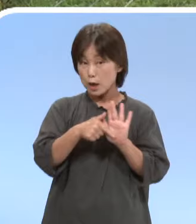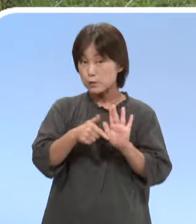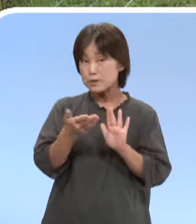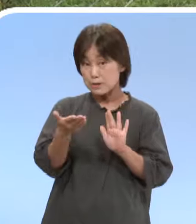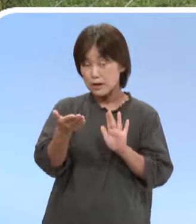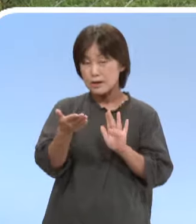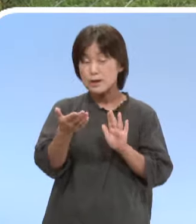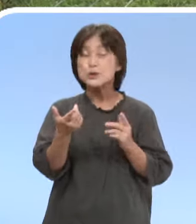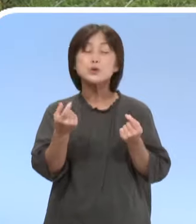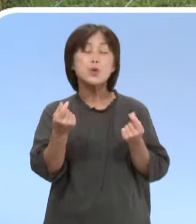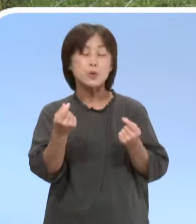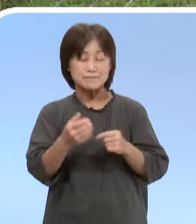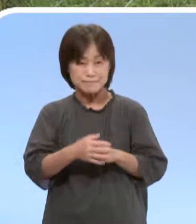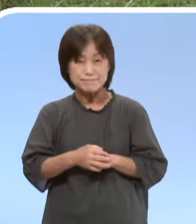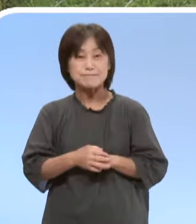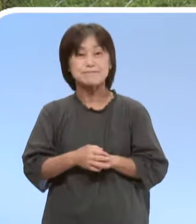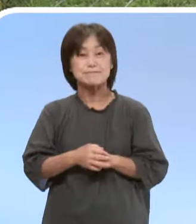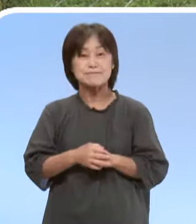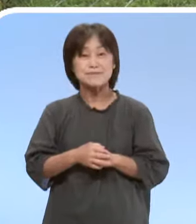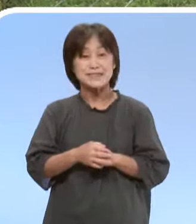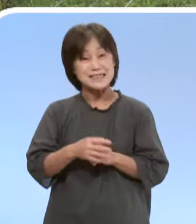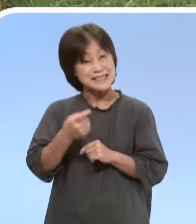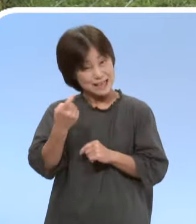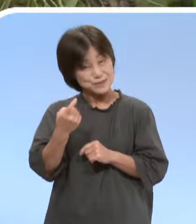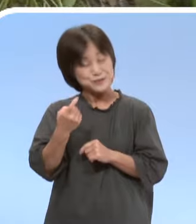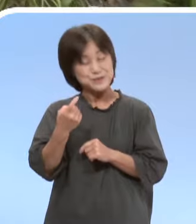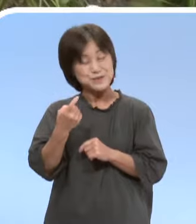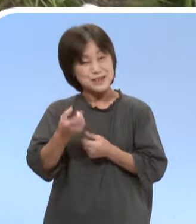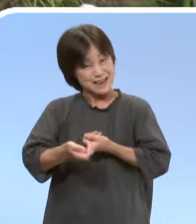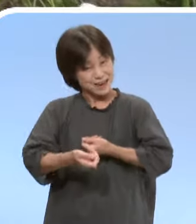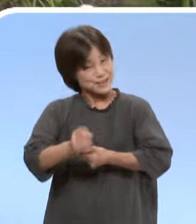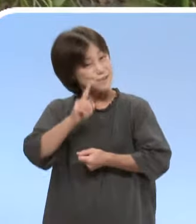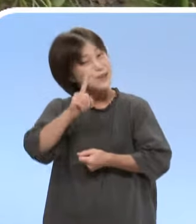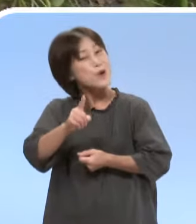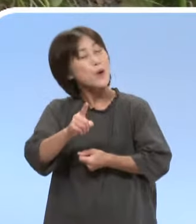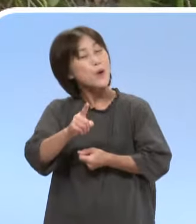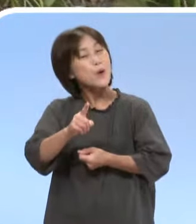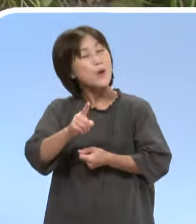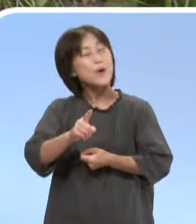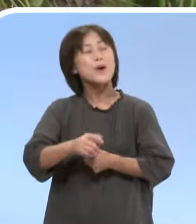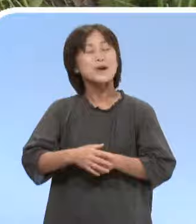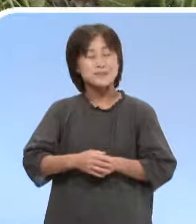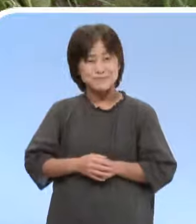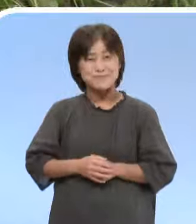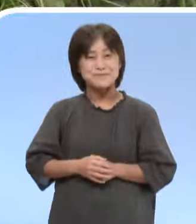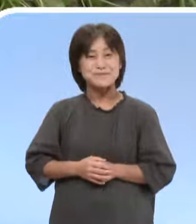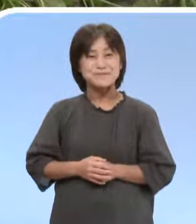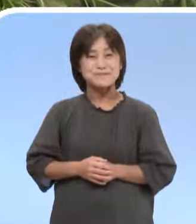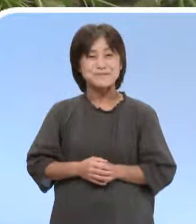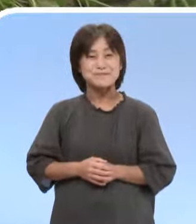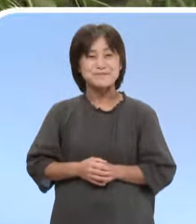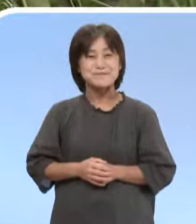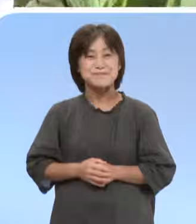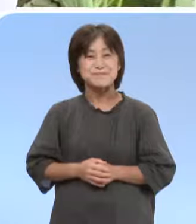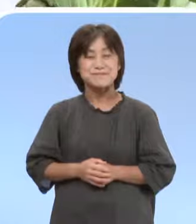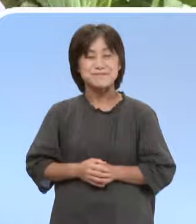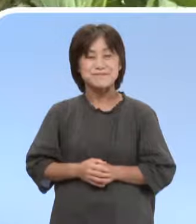ブランド。 そうですね、自社ブランドです。はい、気になるでしょう。 気になります。 掘りましょう。 え、あ、掘らせてもらえるんですか。